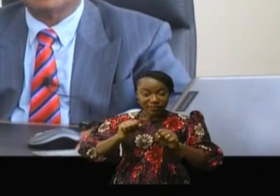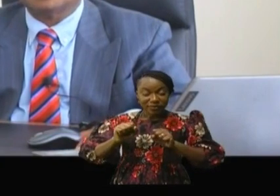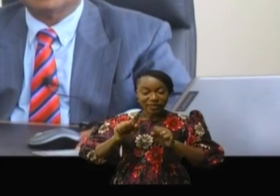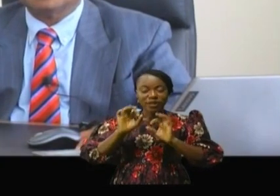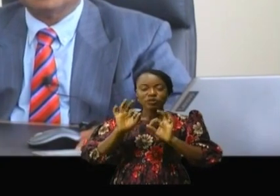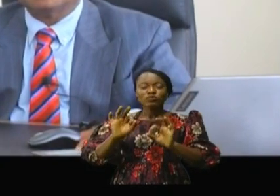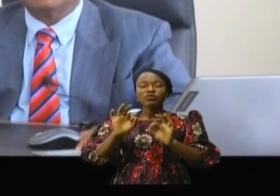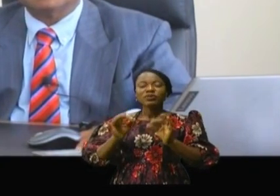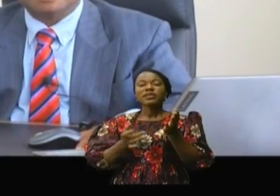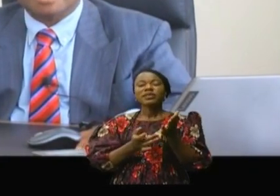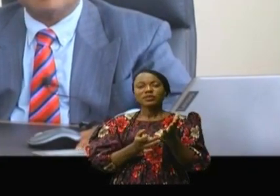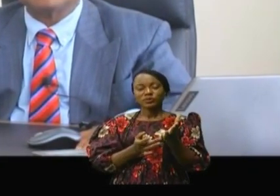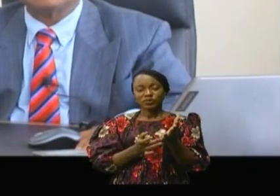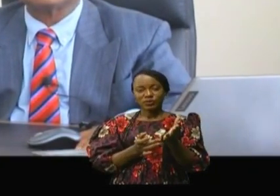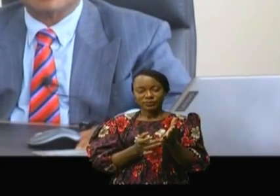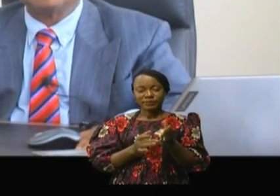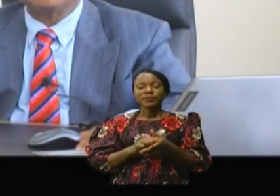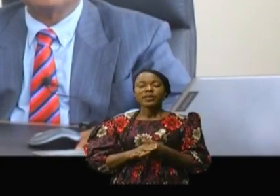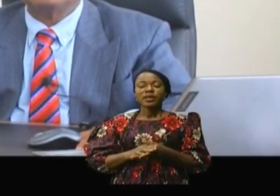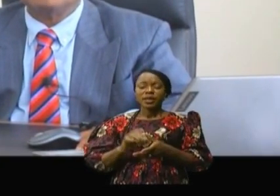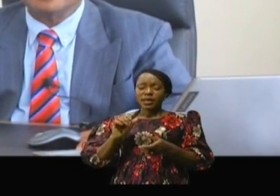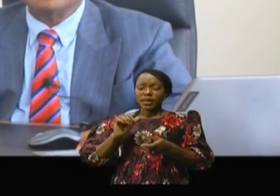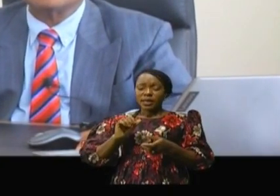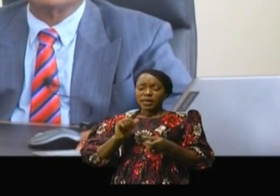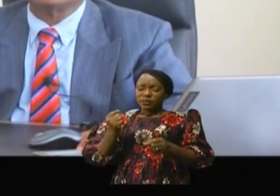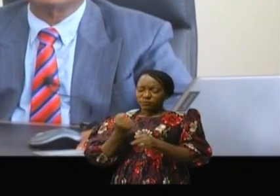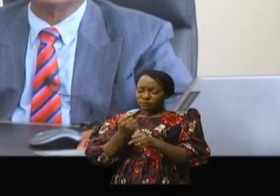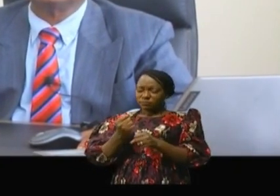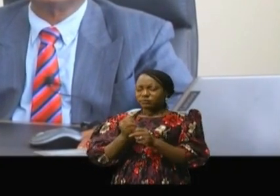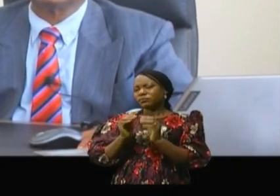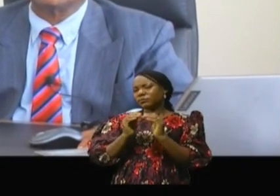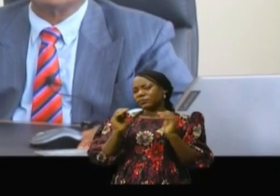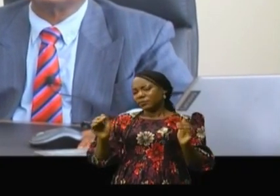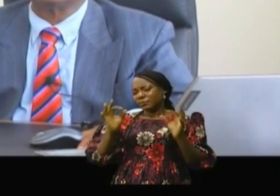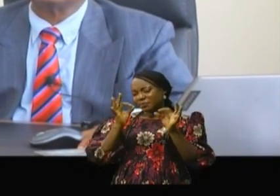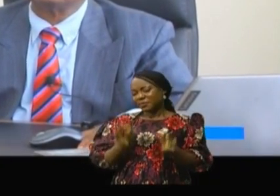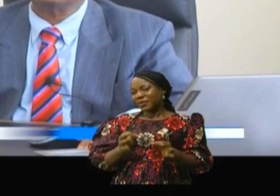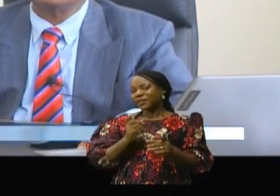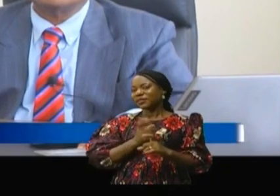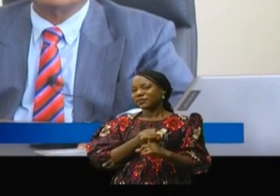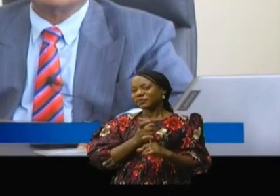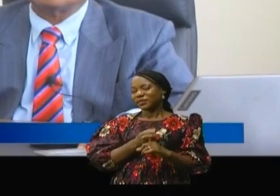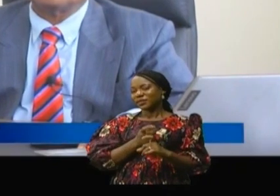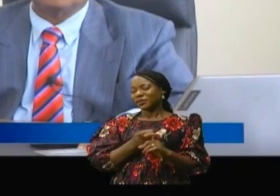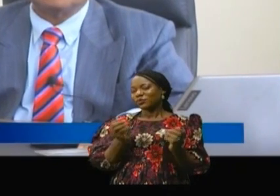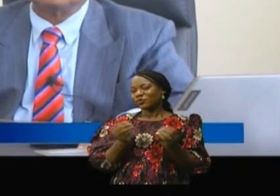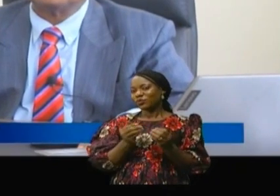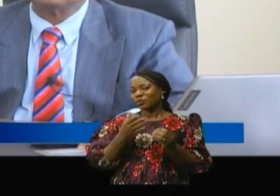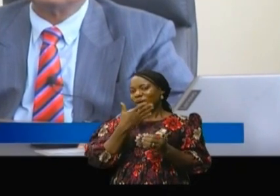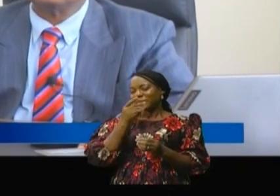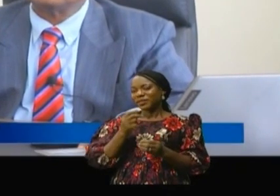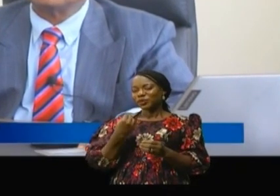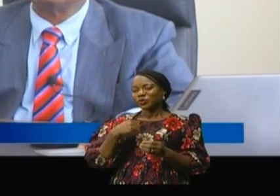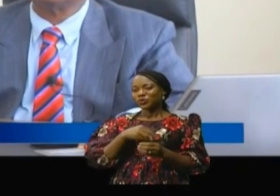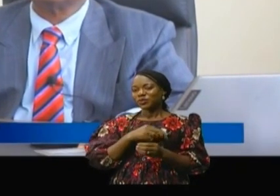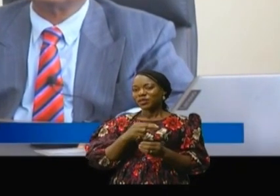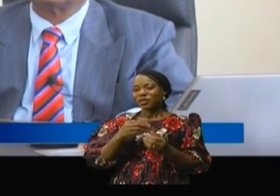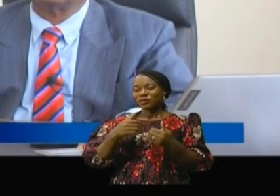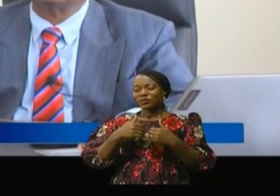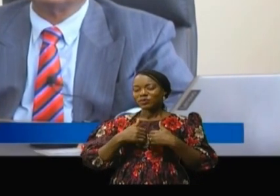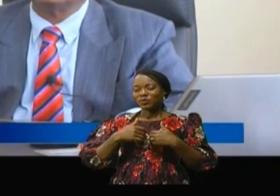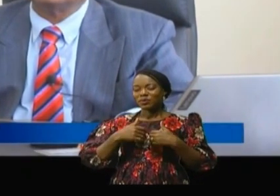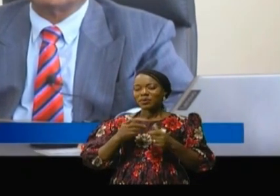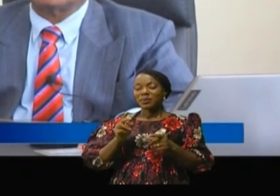général est calme et stable, mais elle est difficile dans la mesure où nous avons besoin d'une nouvelle